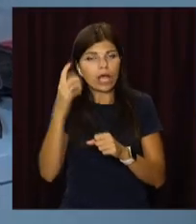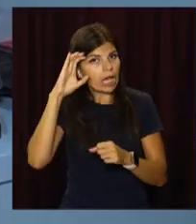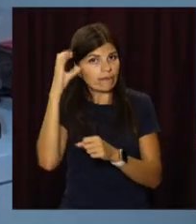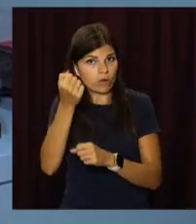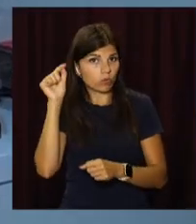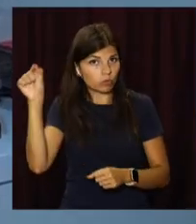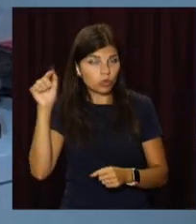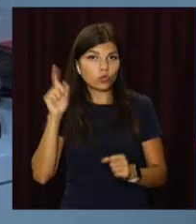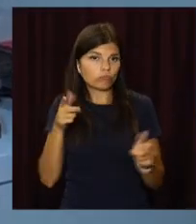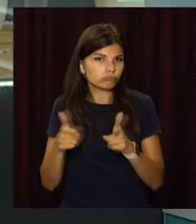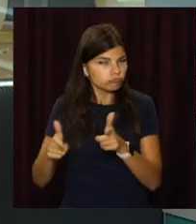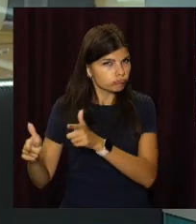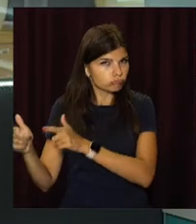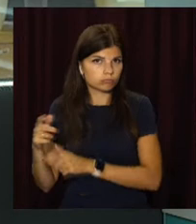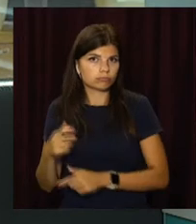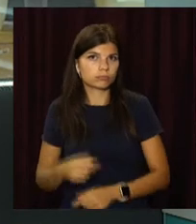Кривого Рогу.